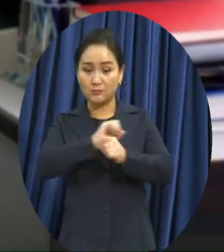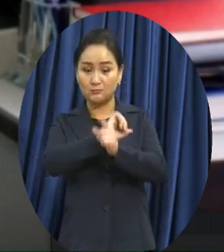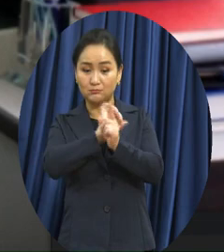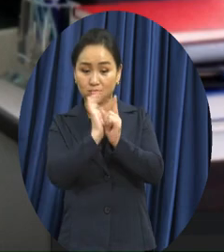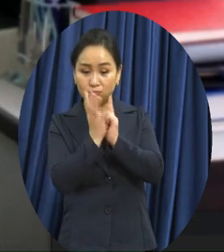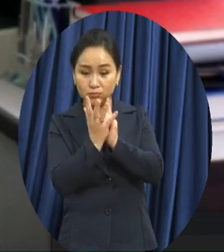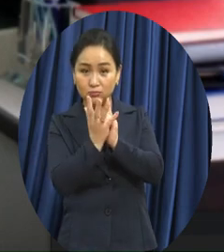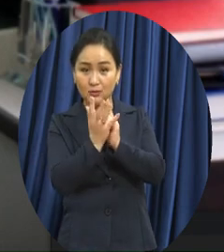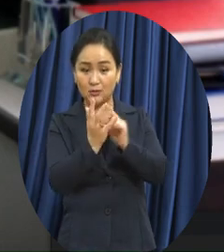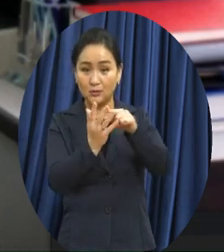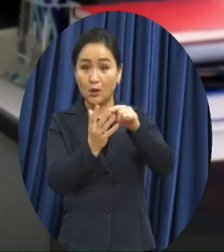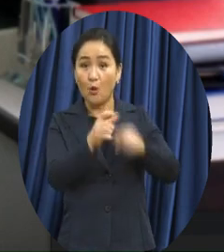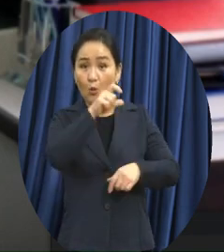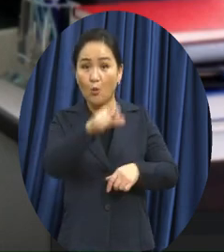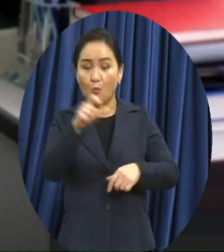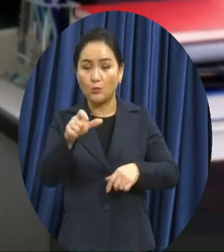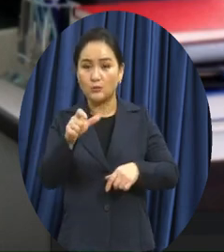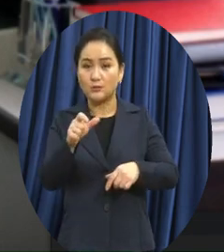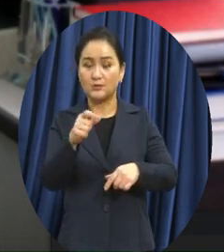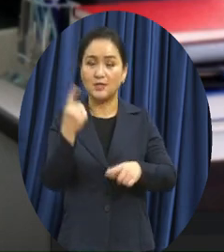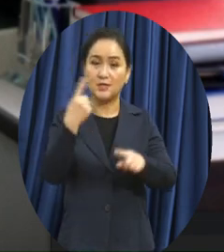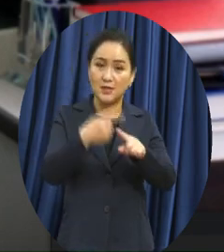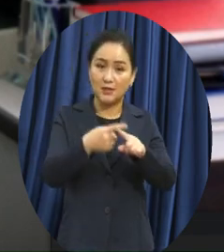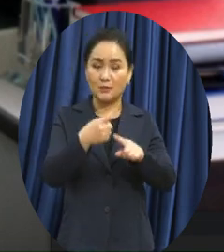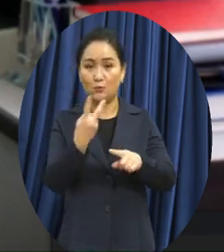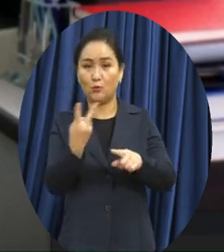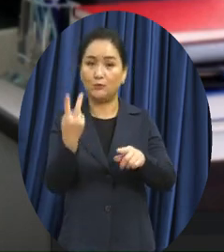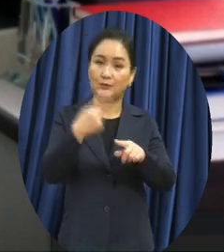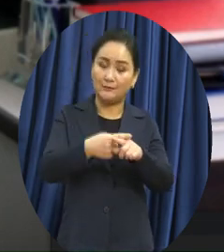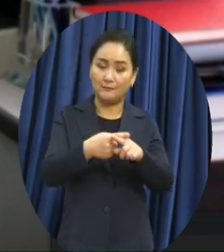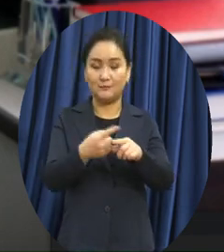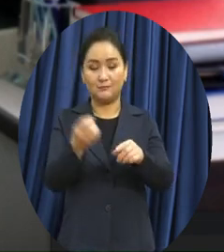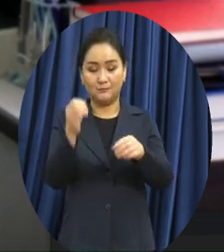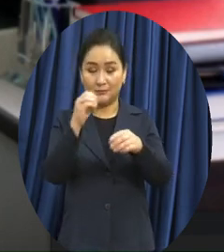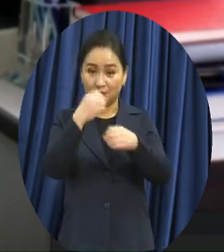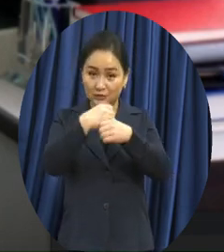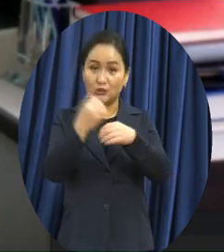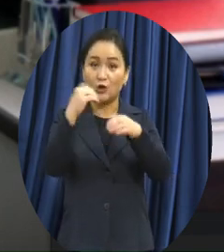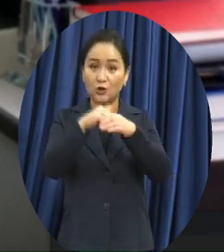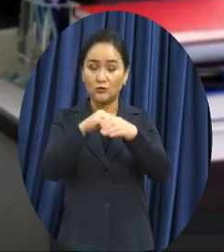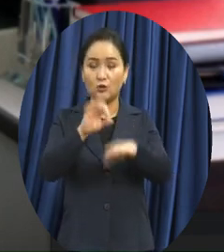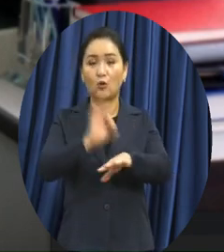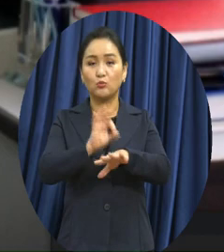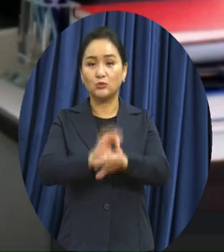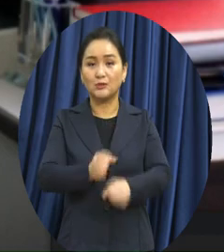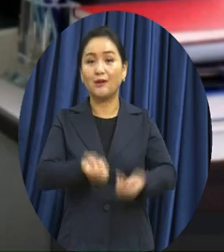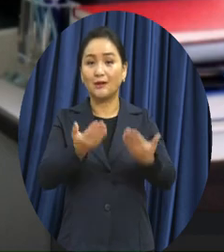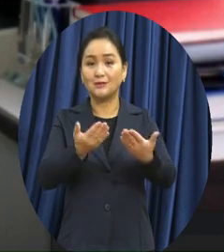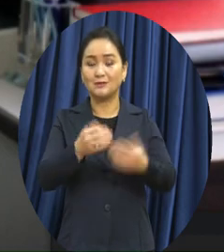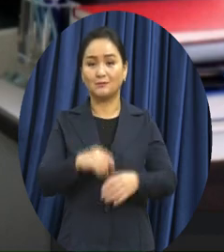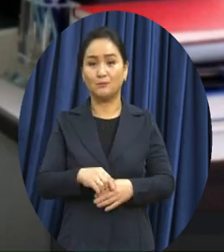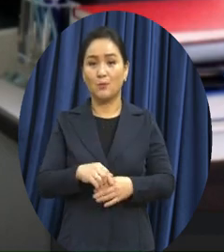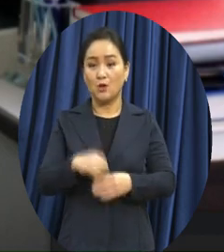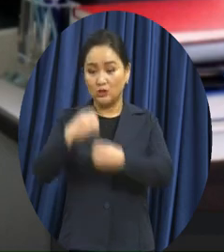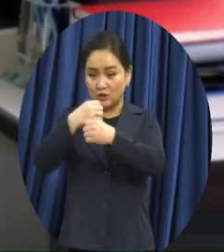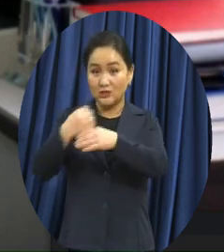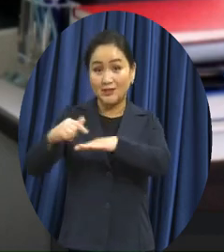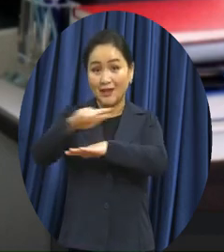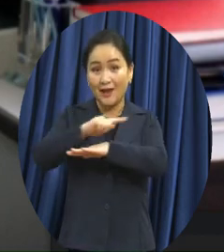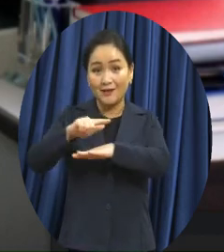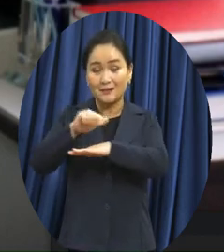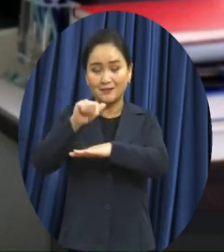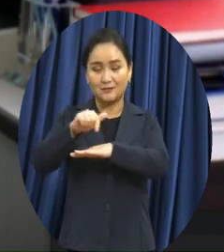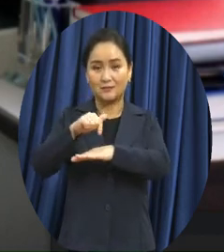анхны уулын дахин шинжилгээ нийс коронавирус илэрсэн байна. За мөн бас цэгээр сандрын шинжилгээг